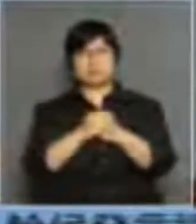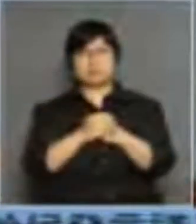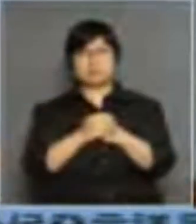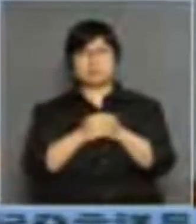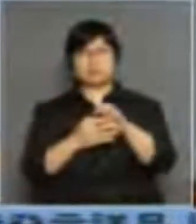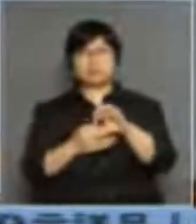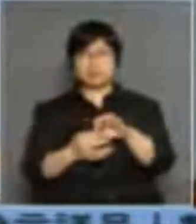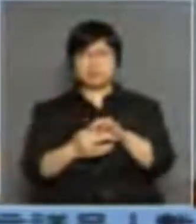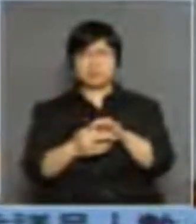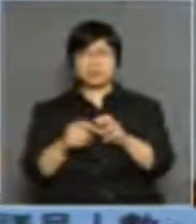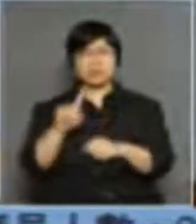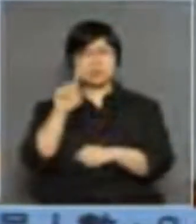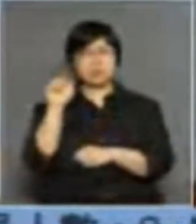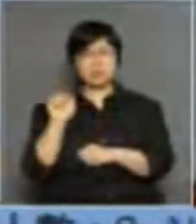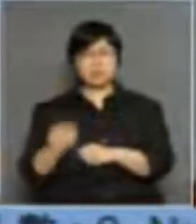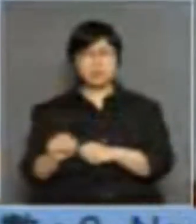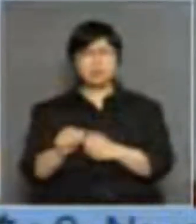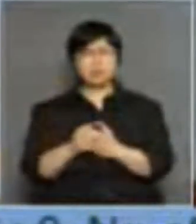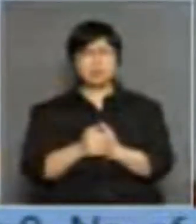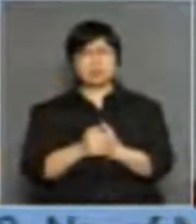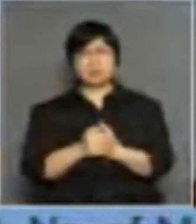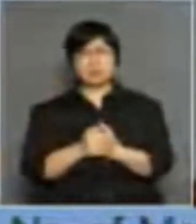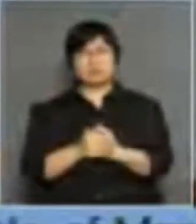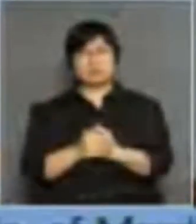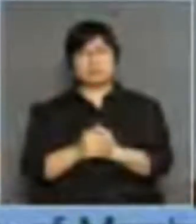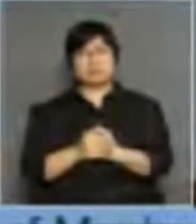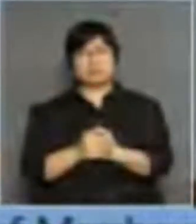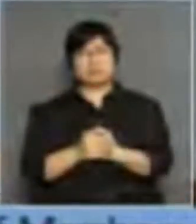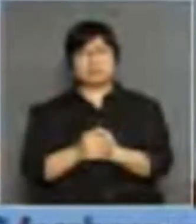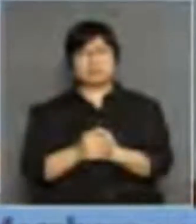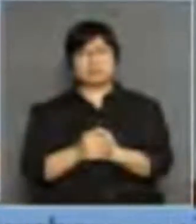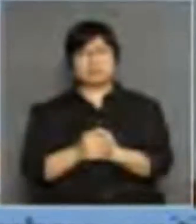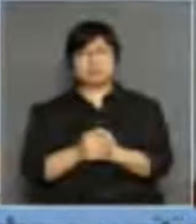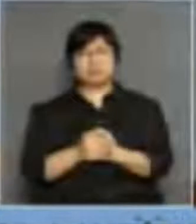有相關呢？咁樣其實